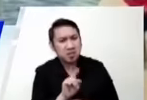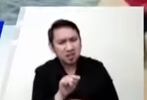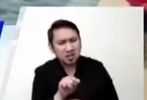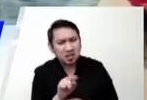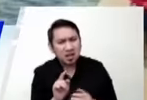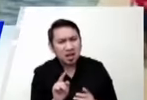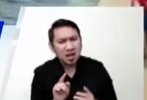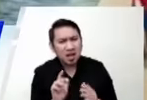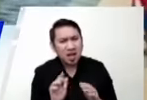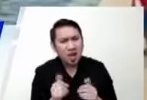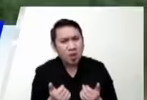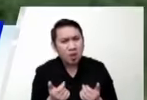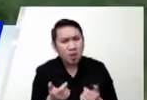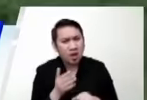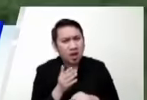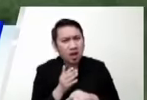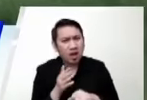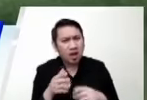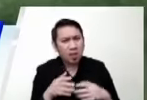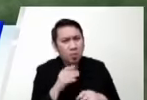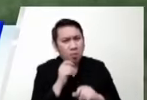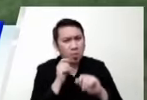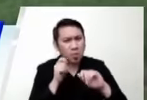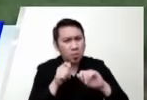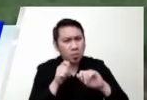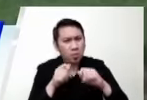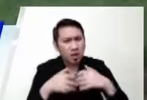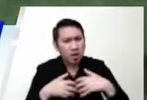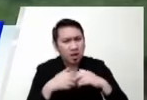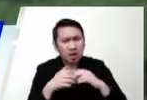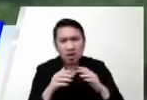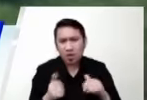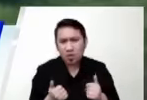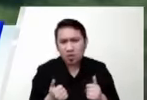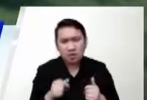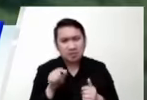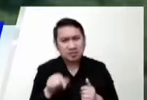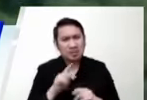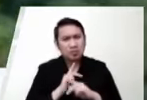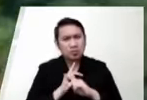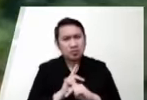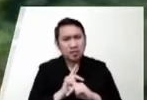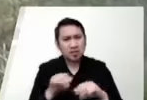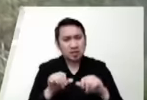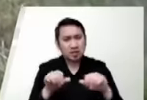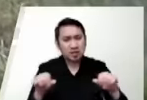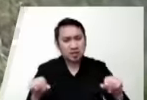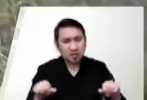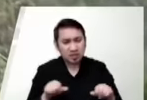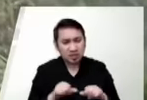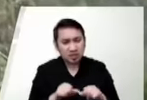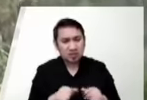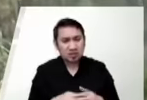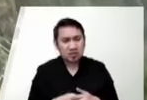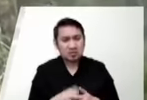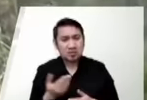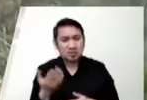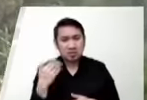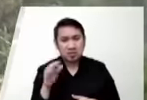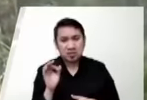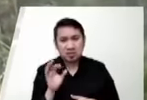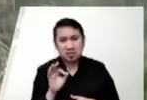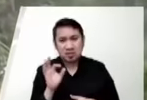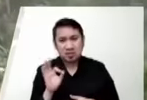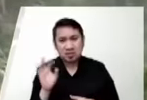na ipatayo sa Chocolate Hills na idineklarang protected area at National Geological Monument noong 1997 ni Noy